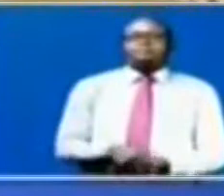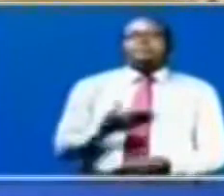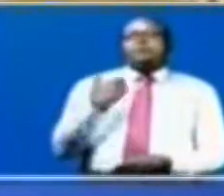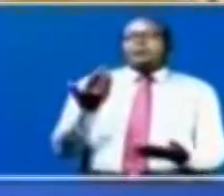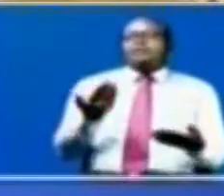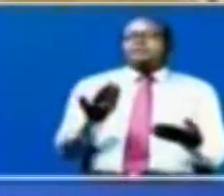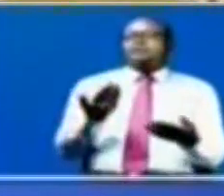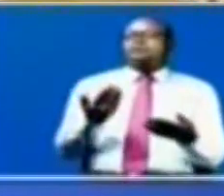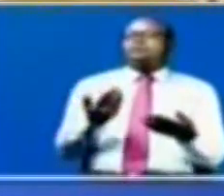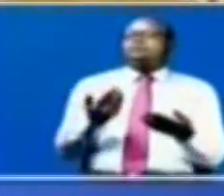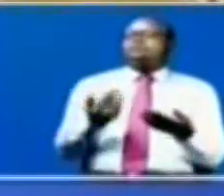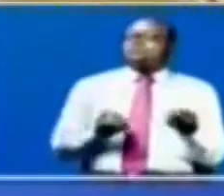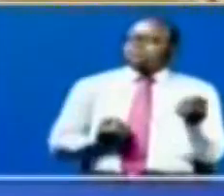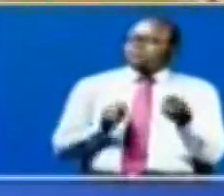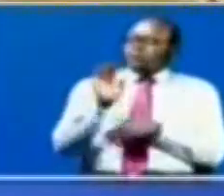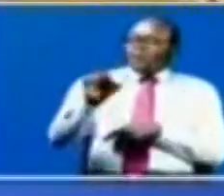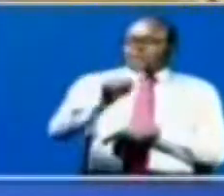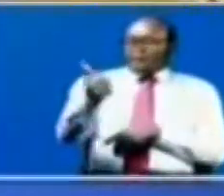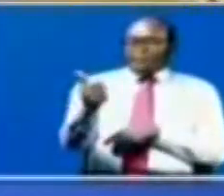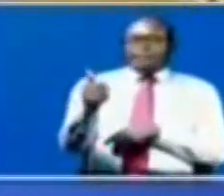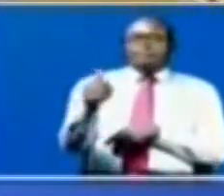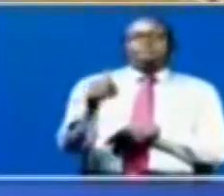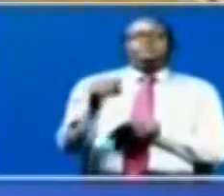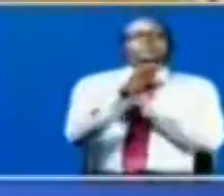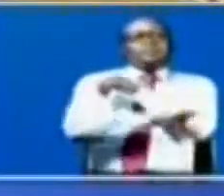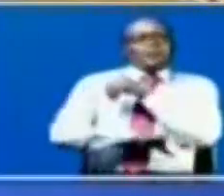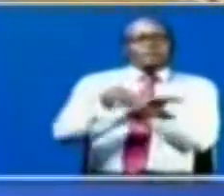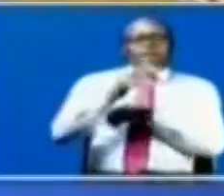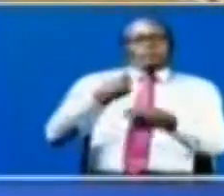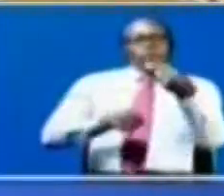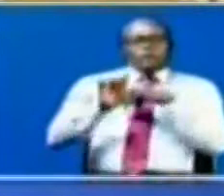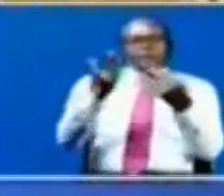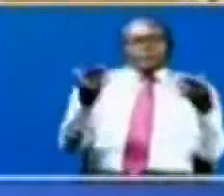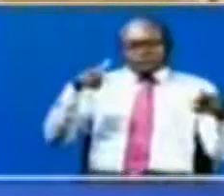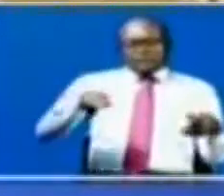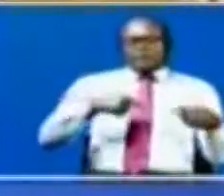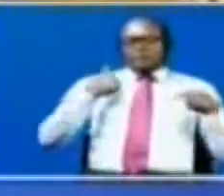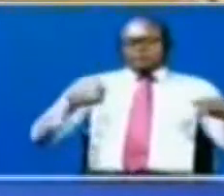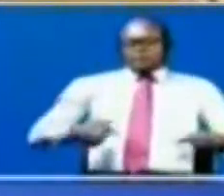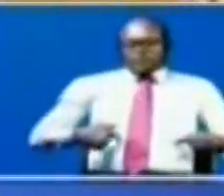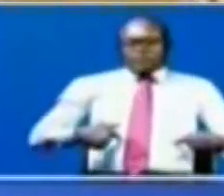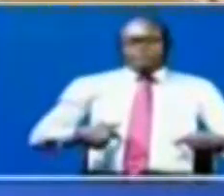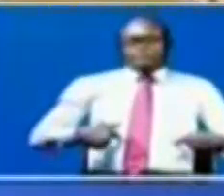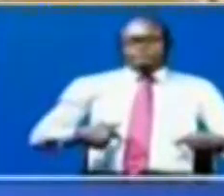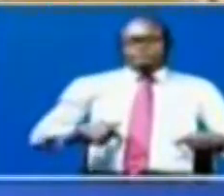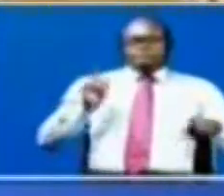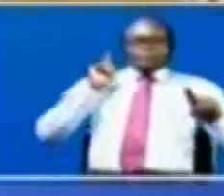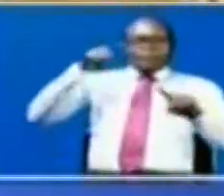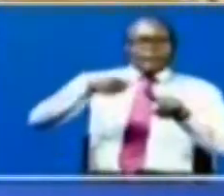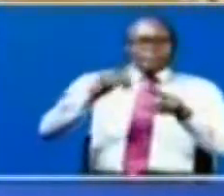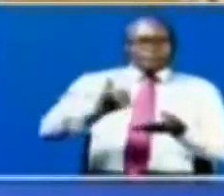kuchochea nchi zingine ziweze kuuza bidhaa zao hapa Uchina katika malengo yao ya